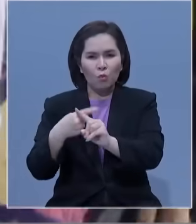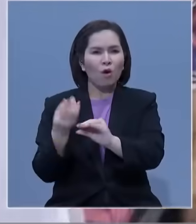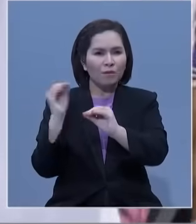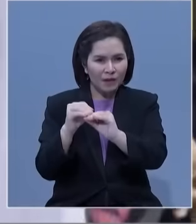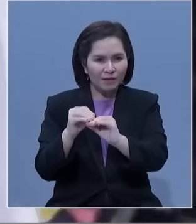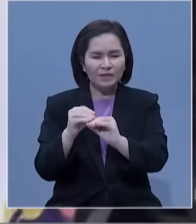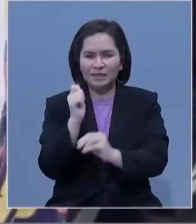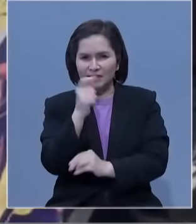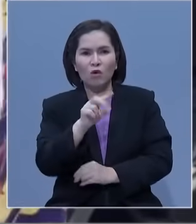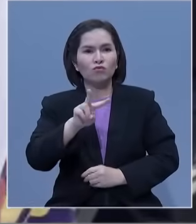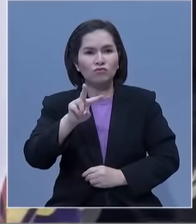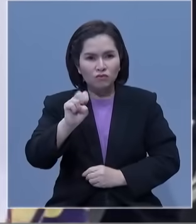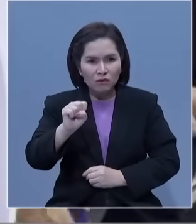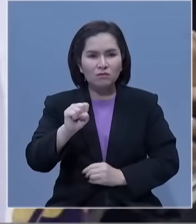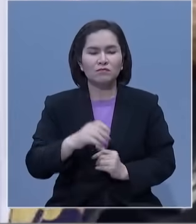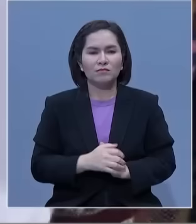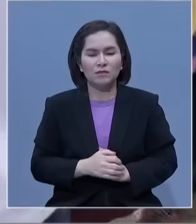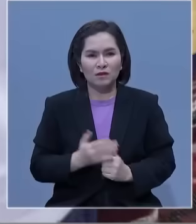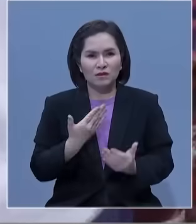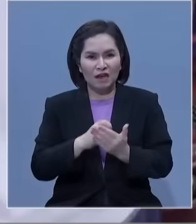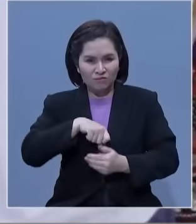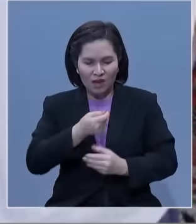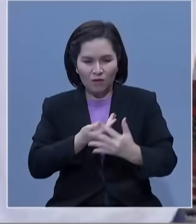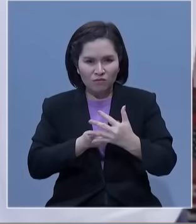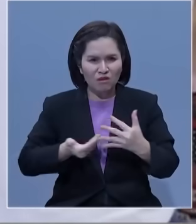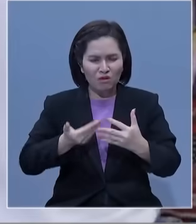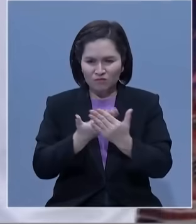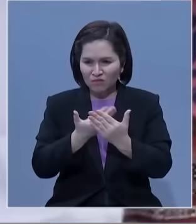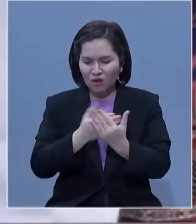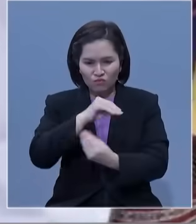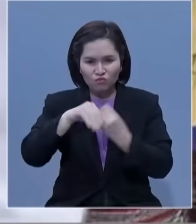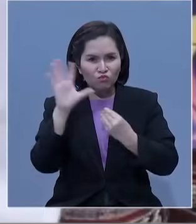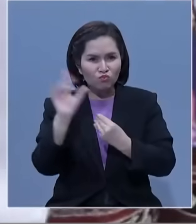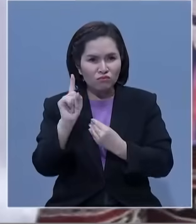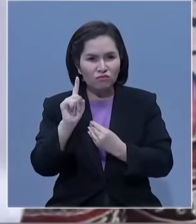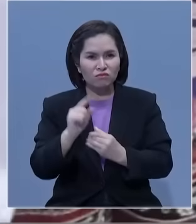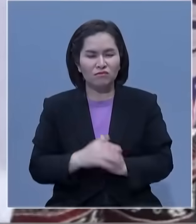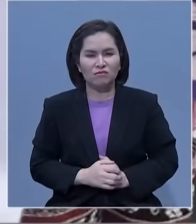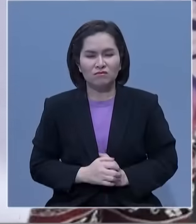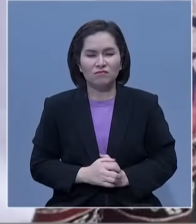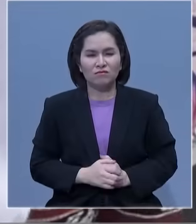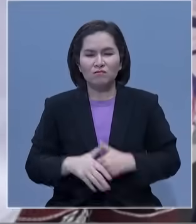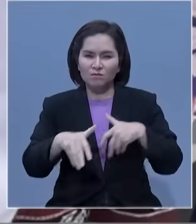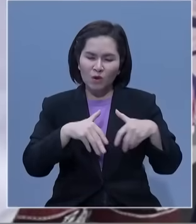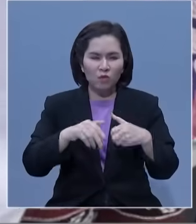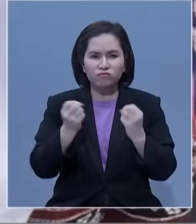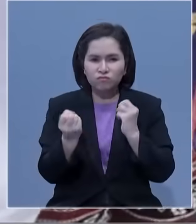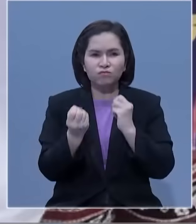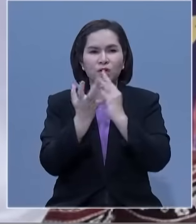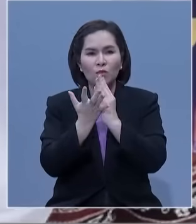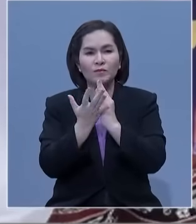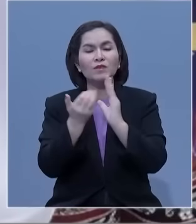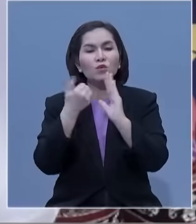บาททันที โอ้โหมีเป็นขั้นบันไดด้วย ชาวบ้านจะเอาเงินที่ไหนคะ ครับ นี่แหละค่ะเหตุการณ์นี้นะคะเกิดขึ้นที่ขอน